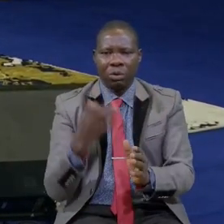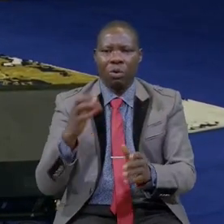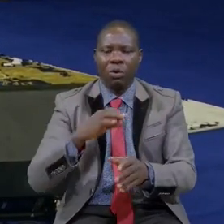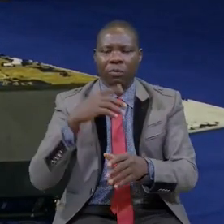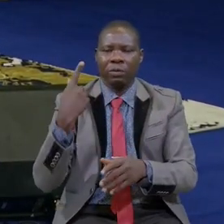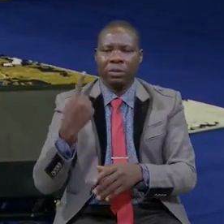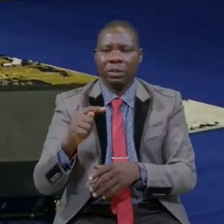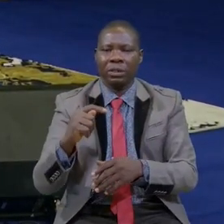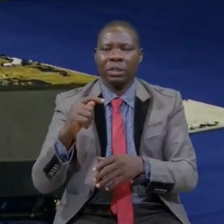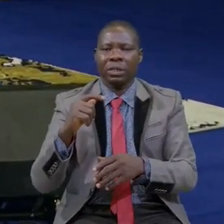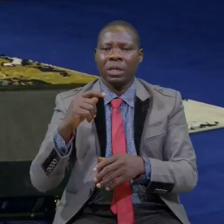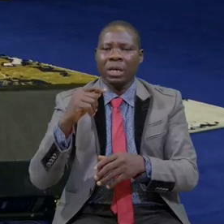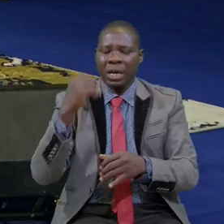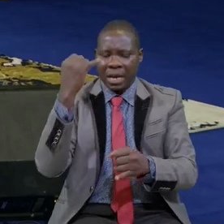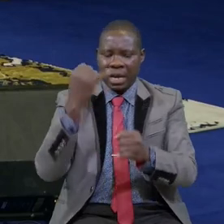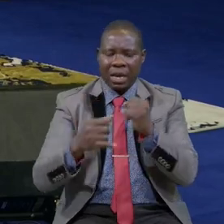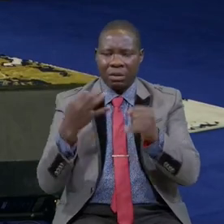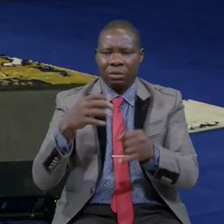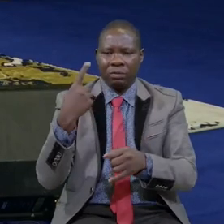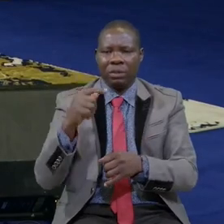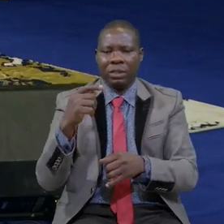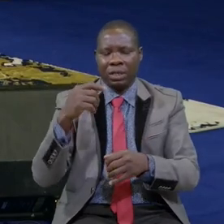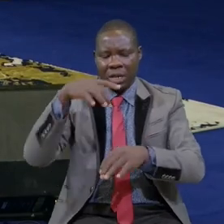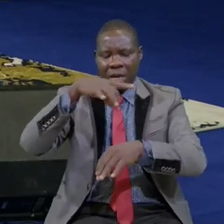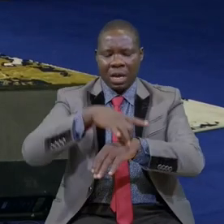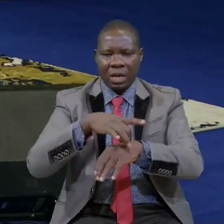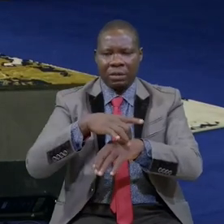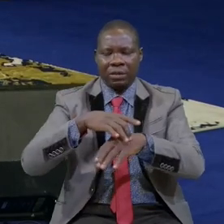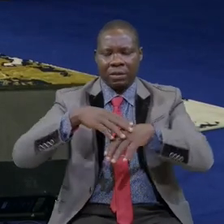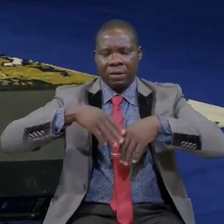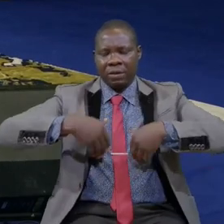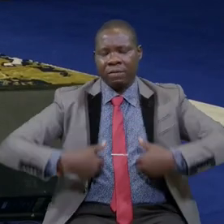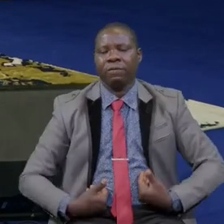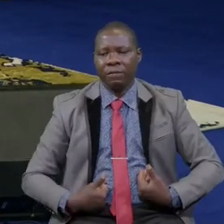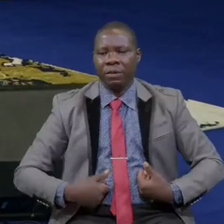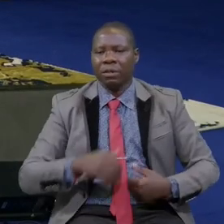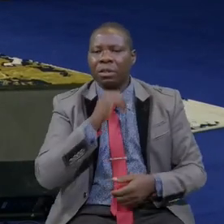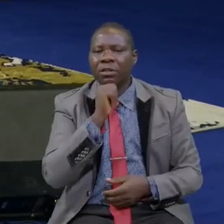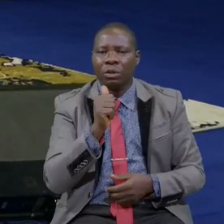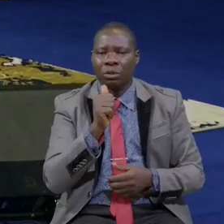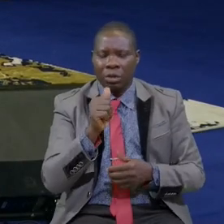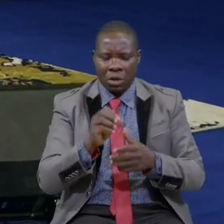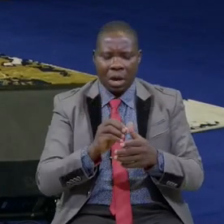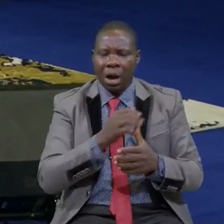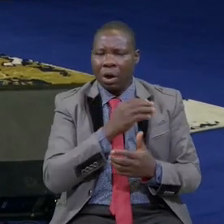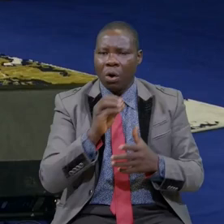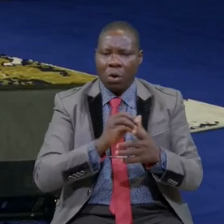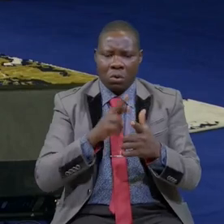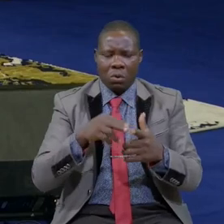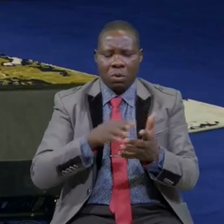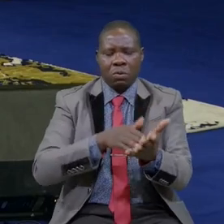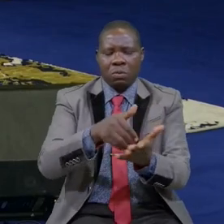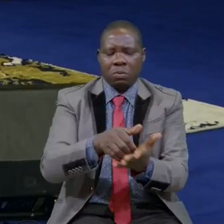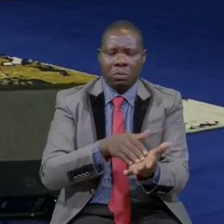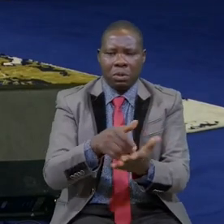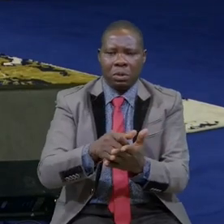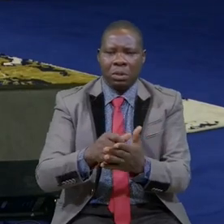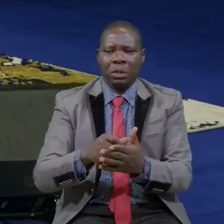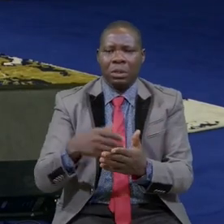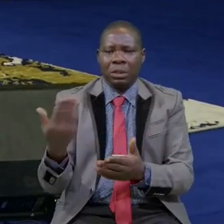la terre. Il ne se fatigue point, il ne se lasse point. On ne peut